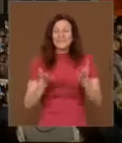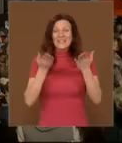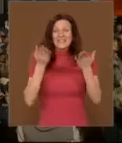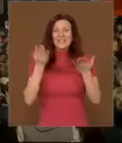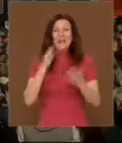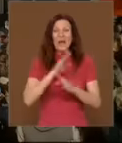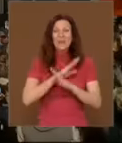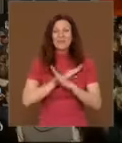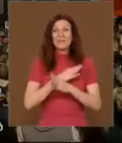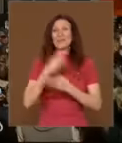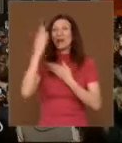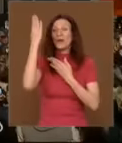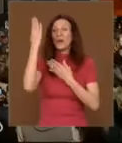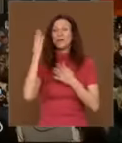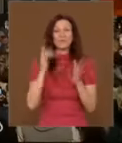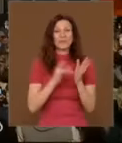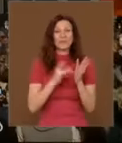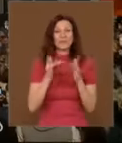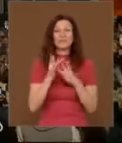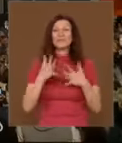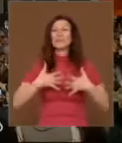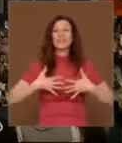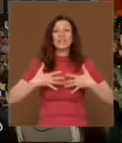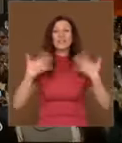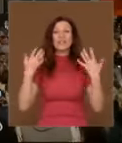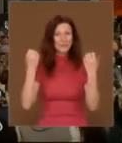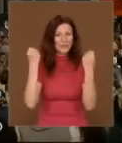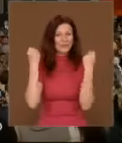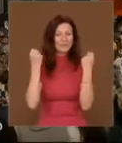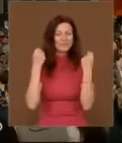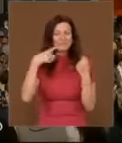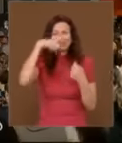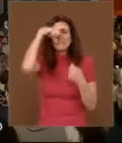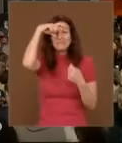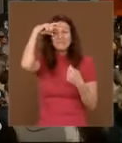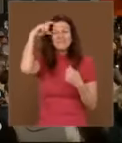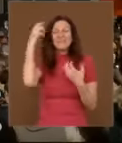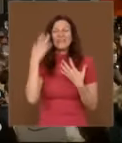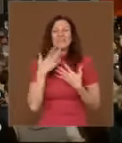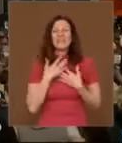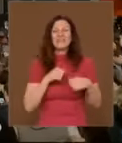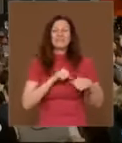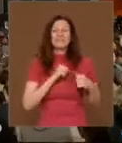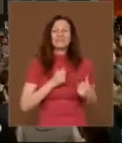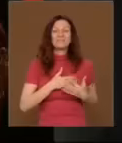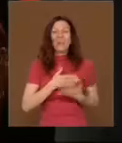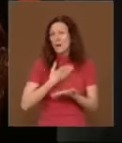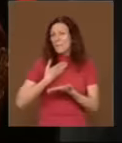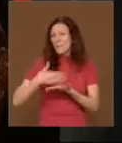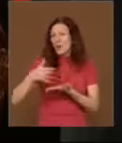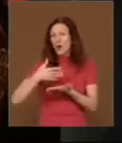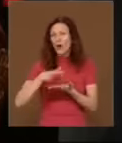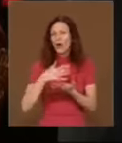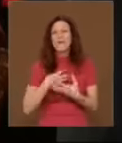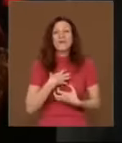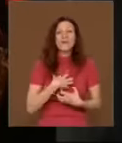Христос и тържеството на живота сгрява сърцата и просвещава умовете ни, прогонва далеч от нас всяка